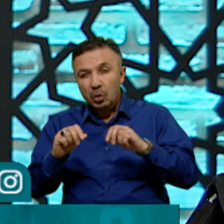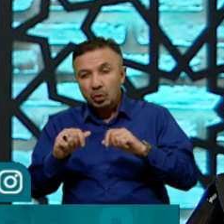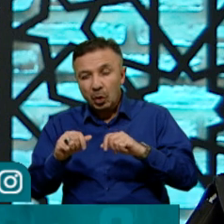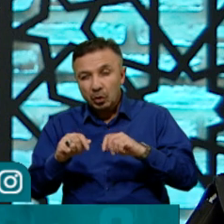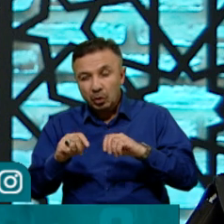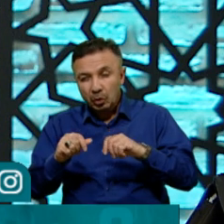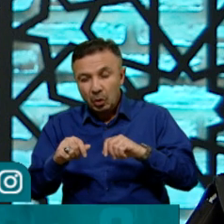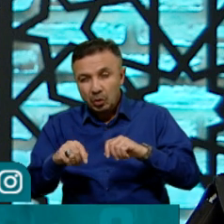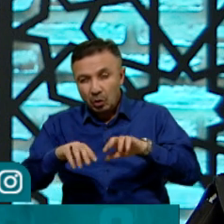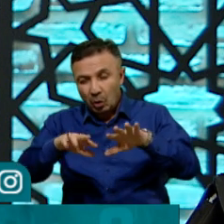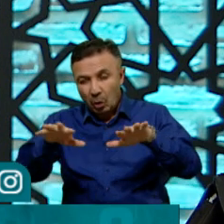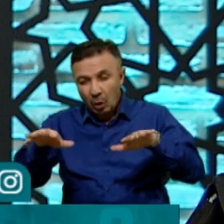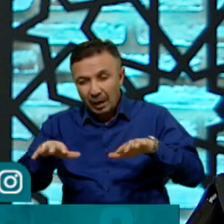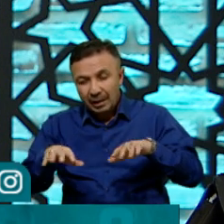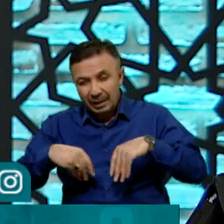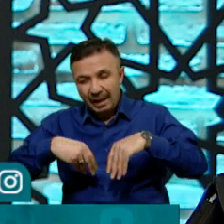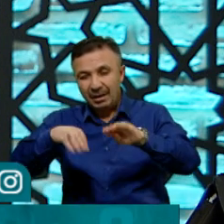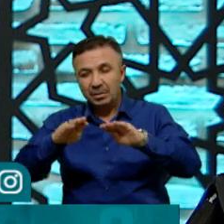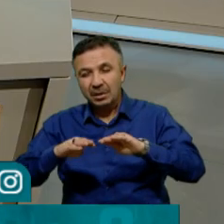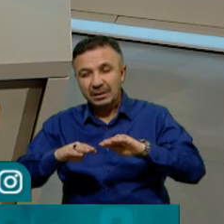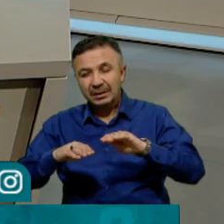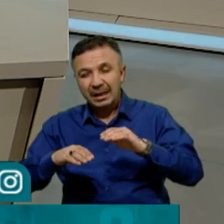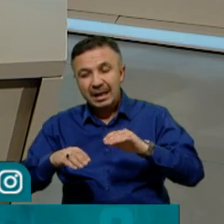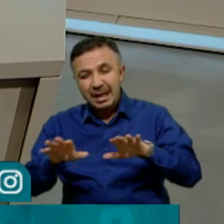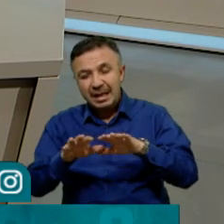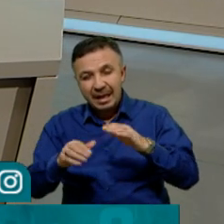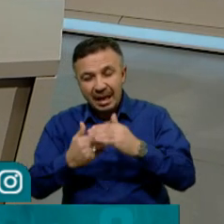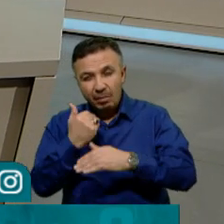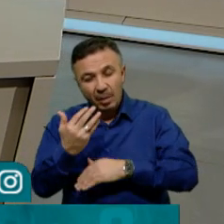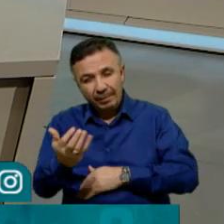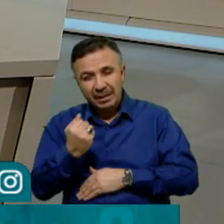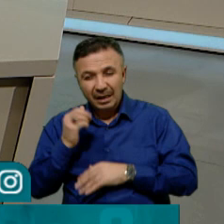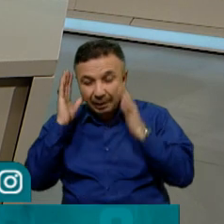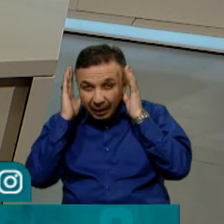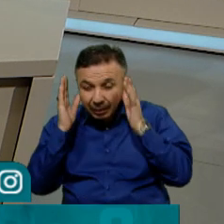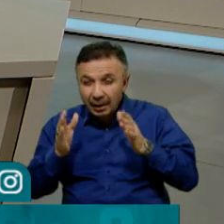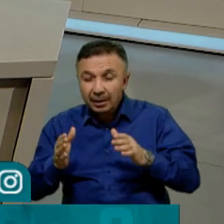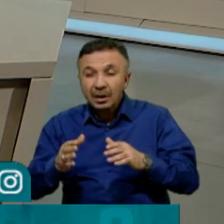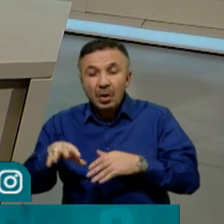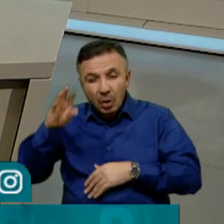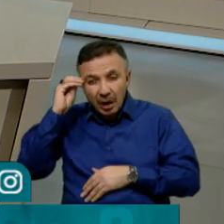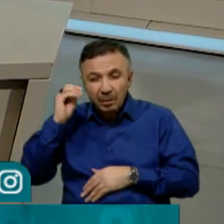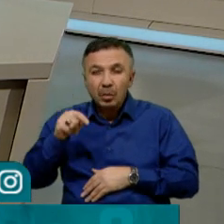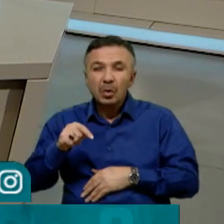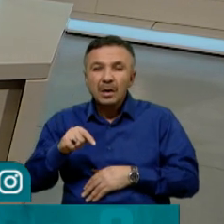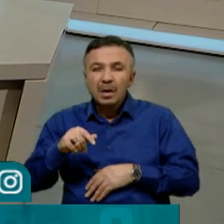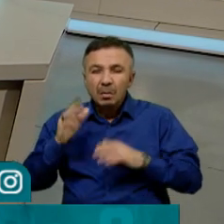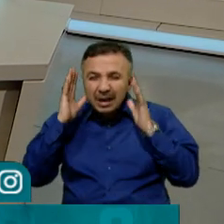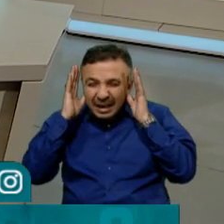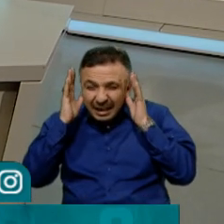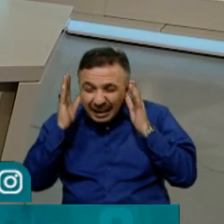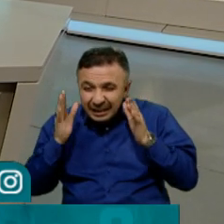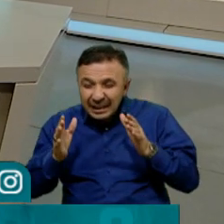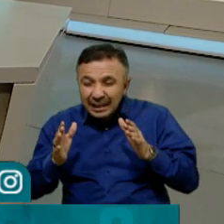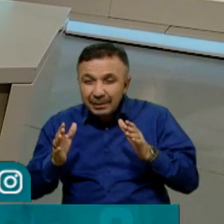Teyemmüm abdesti alabileceği öğrendim şimdi ben bu namazları iyi adet mi etmeliyim yoksa nevresimle teyemmüm yapıpta